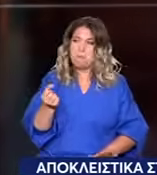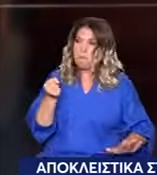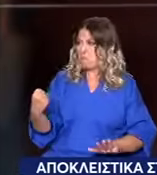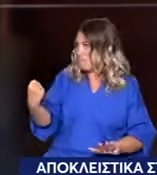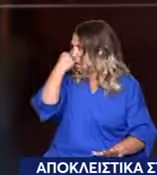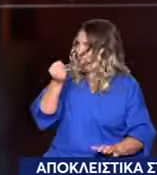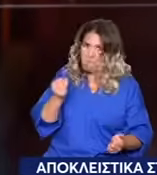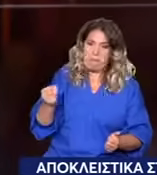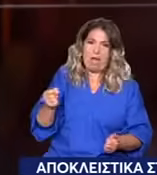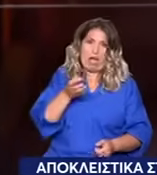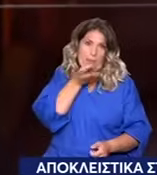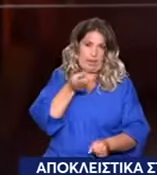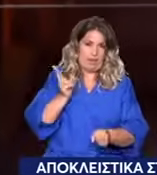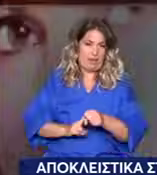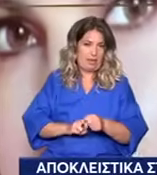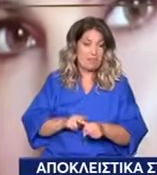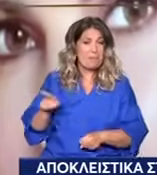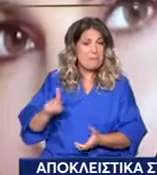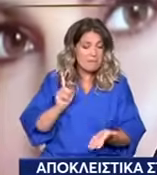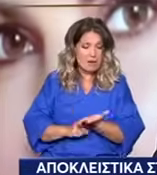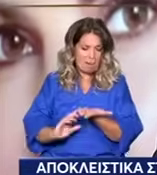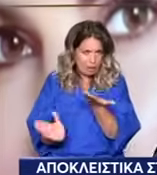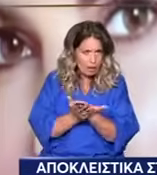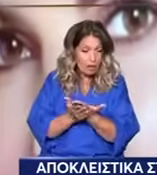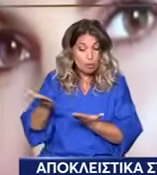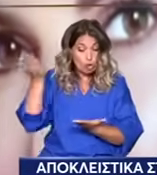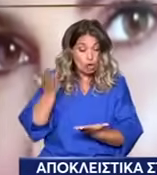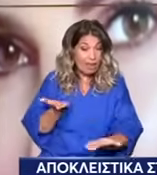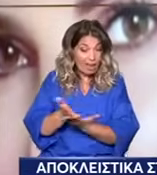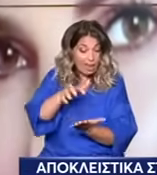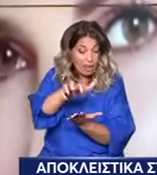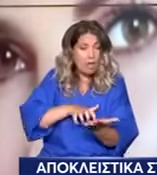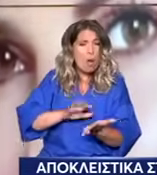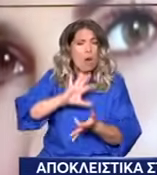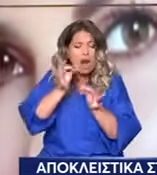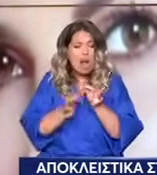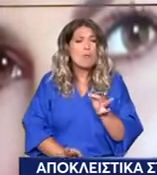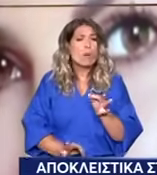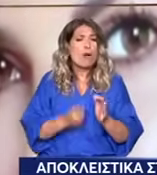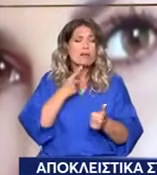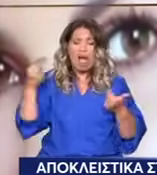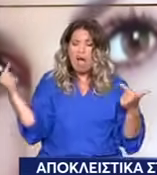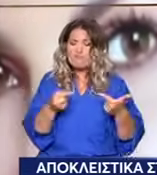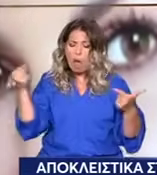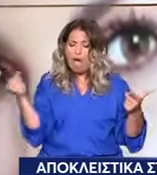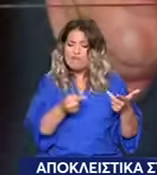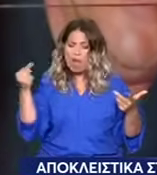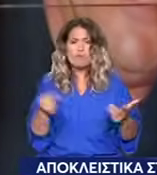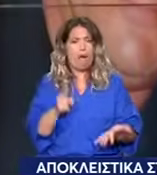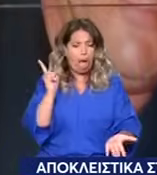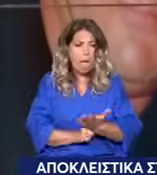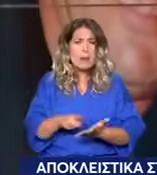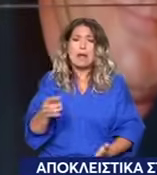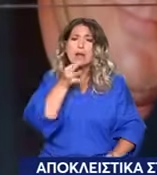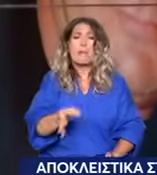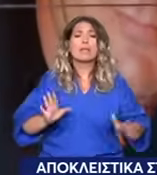Φεράρι, θα έπρεπε συμπληρωματικά να πει μερικά πράγματα ακόμα για να διευκρινιστούν και άλλες πτυχές. Θα έπρεπε να πει πρώτα